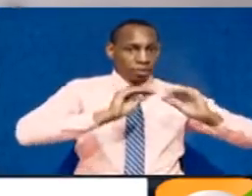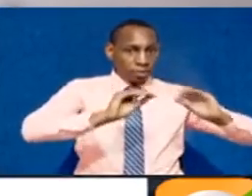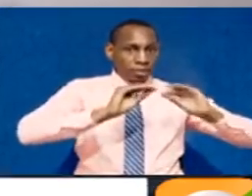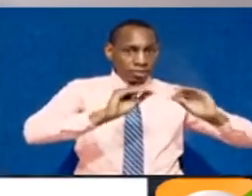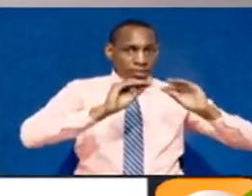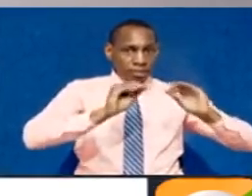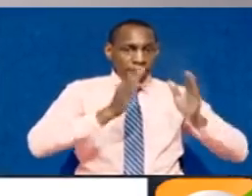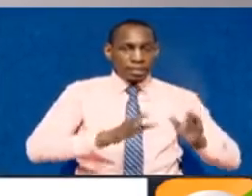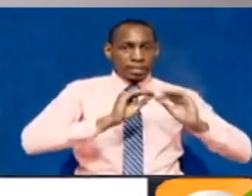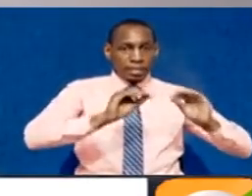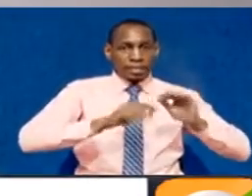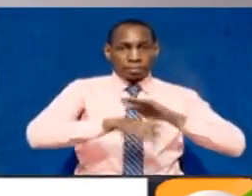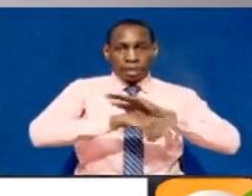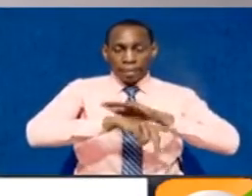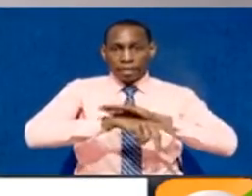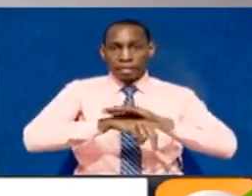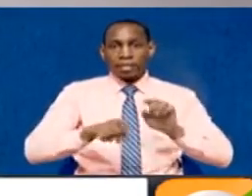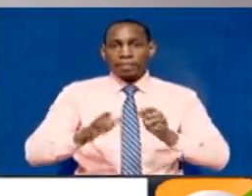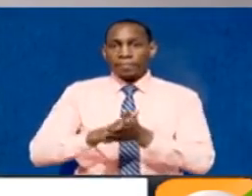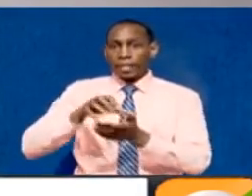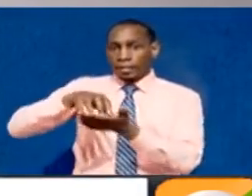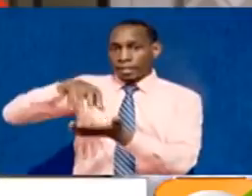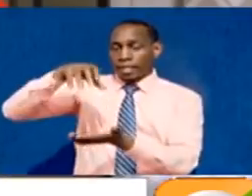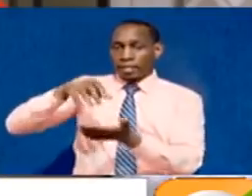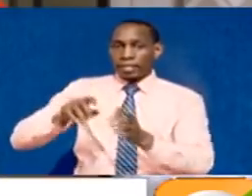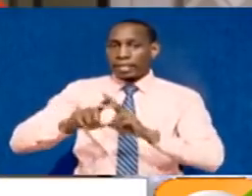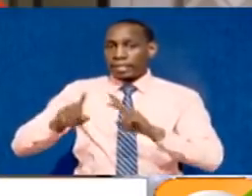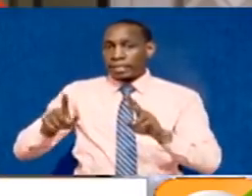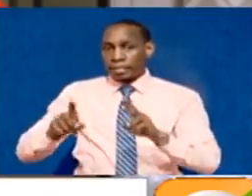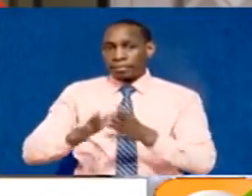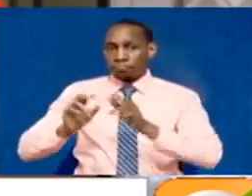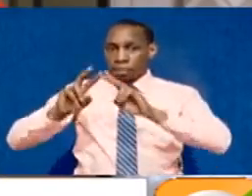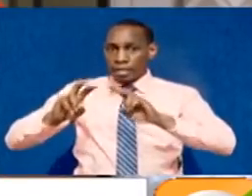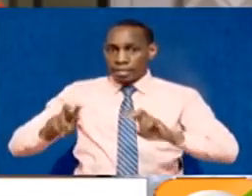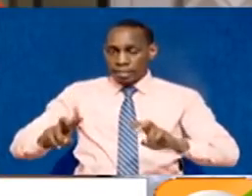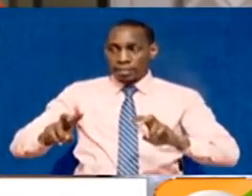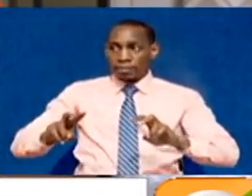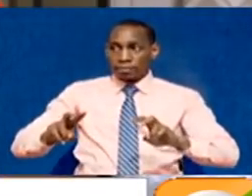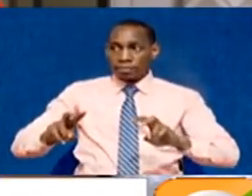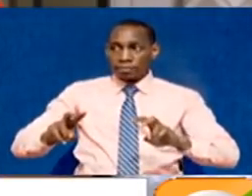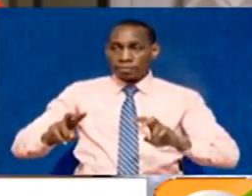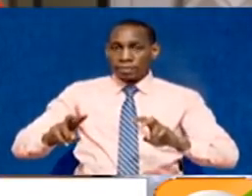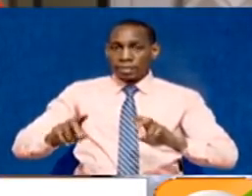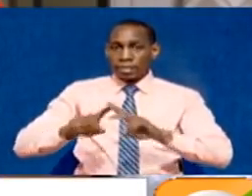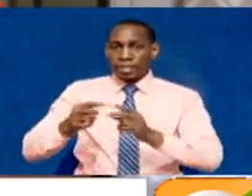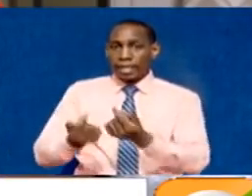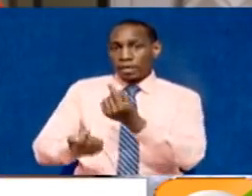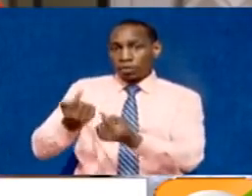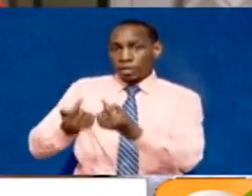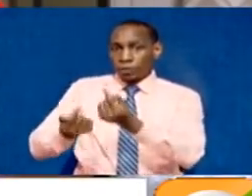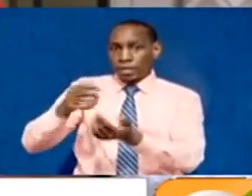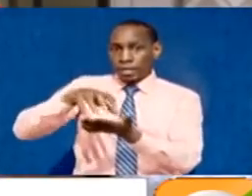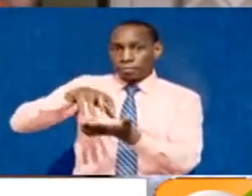nimefundisha mwalimu wa primary. Keki nimejipata ndani, nikaanza kufanya research, nikaanza kubake. From